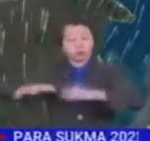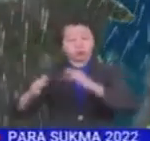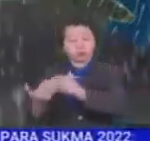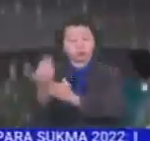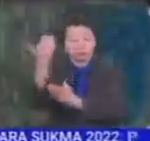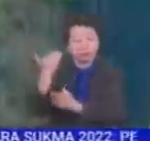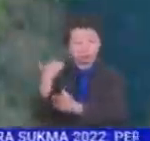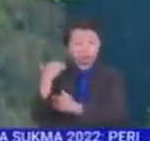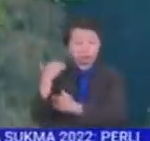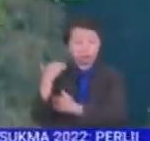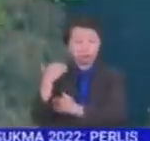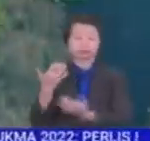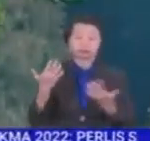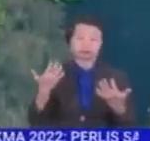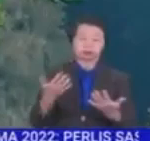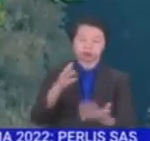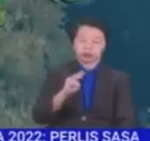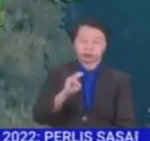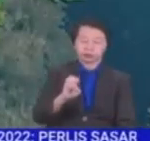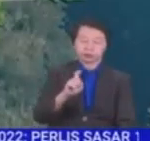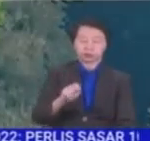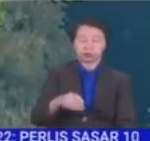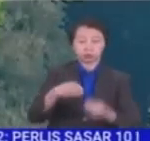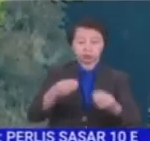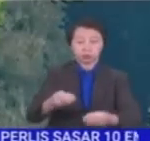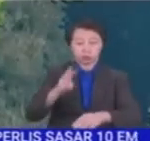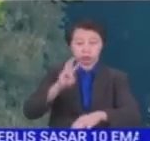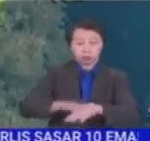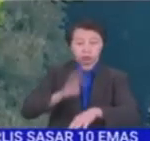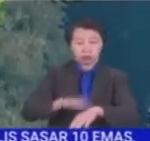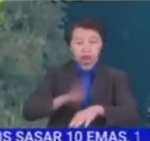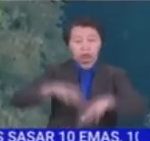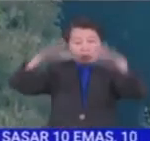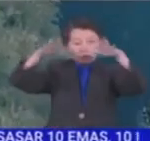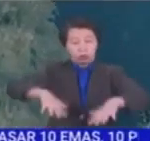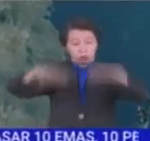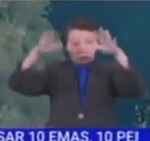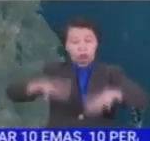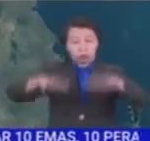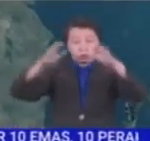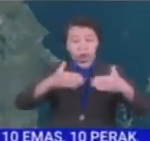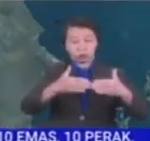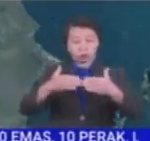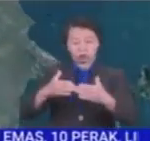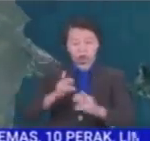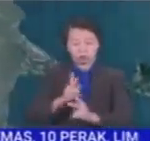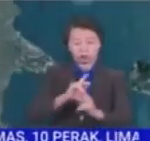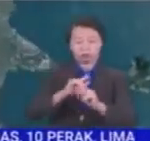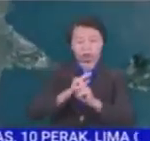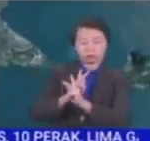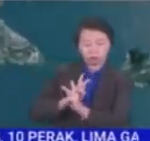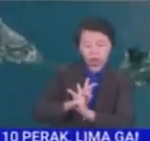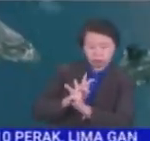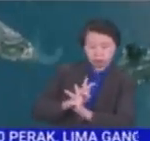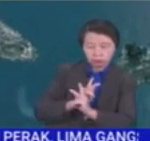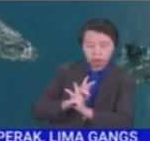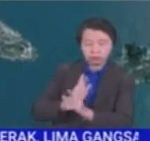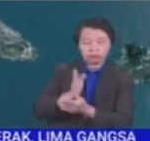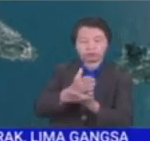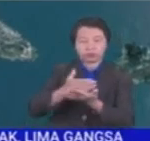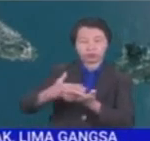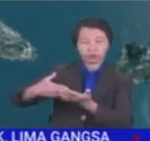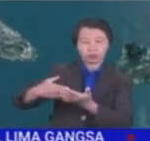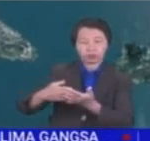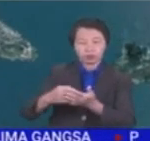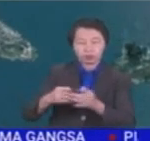pagi. Oleh itu, jabatan kami telah mengeluarkan amaran hujan berterusan kategori waspada melibatkan bahagian-bahagian